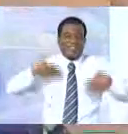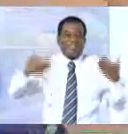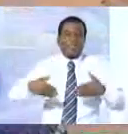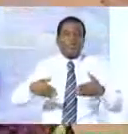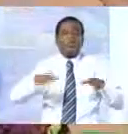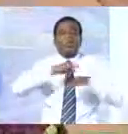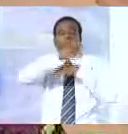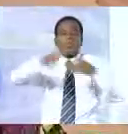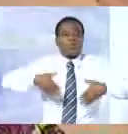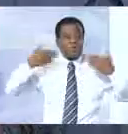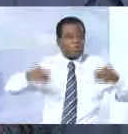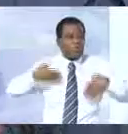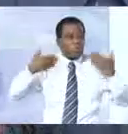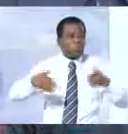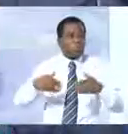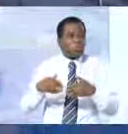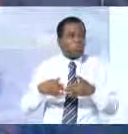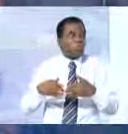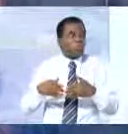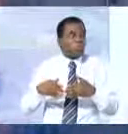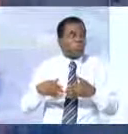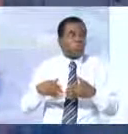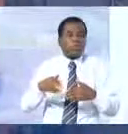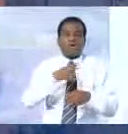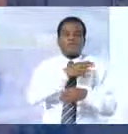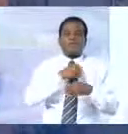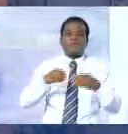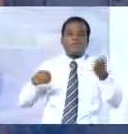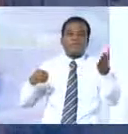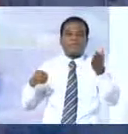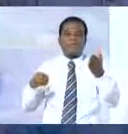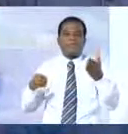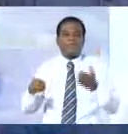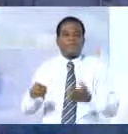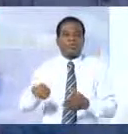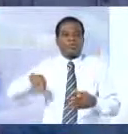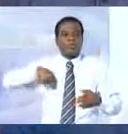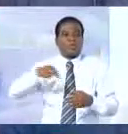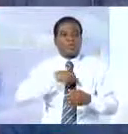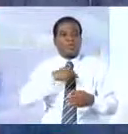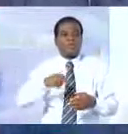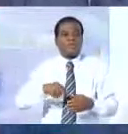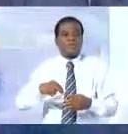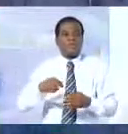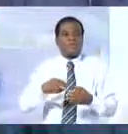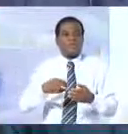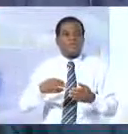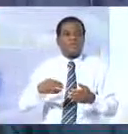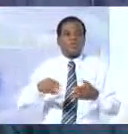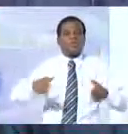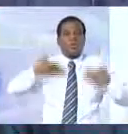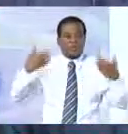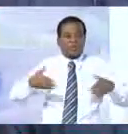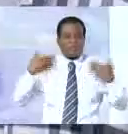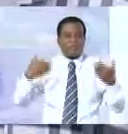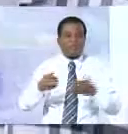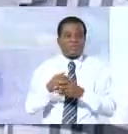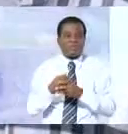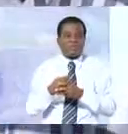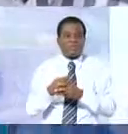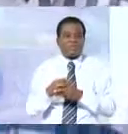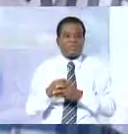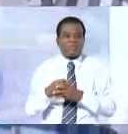tout le monde content à Kourmane. Je vous le dis de façon sincère, merci au conseil général, au gouvernement du Côte